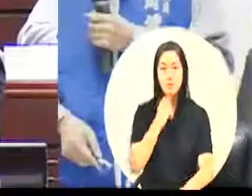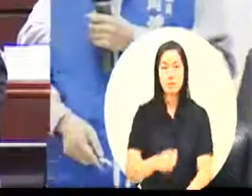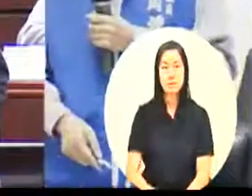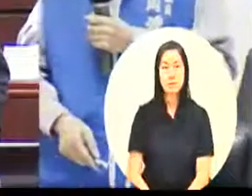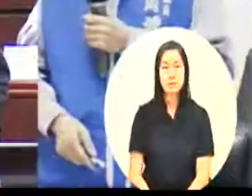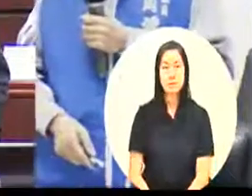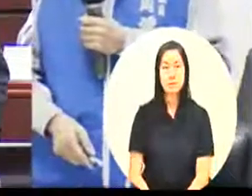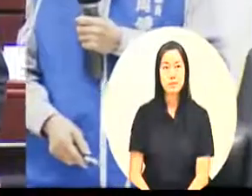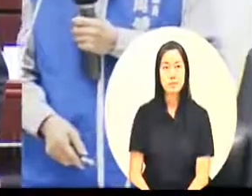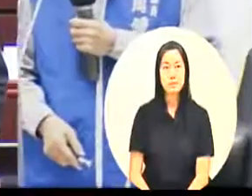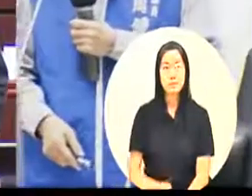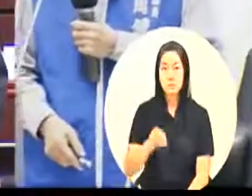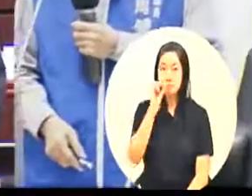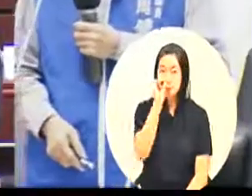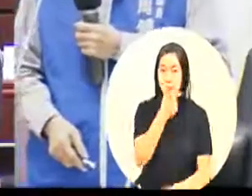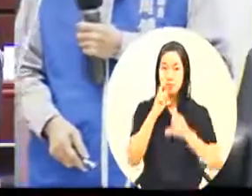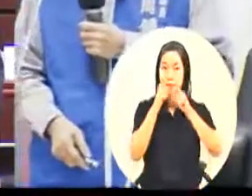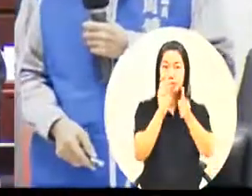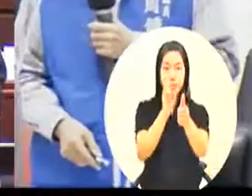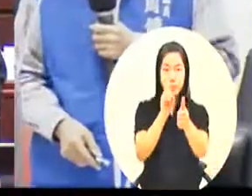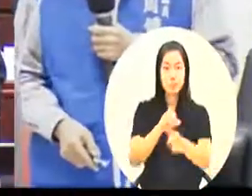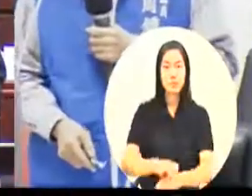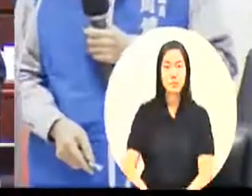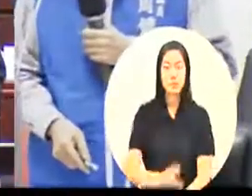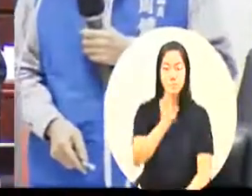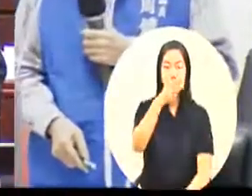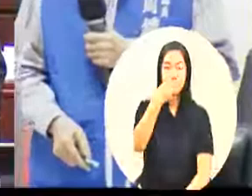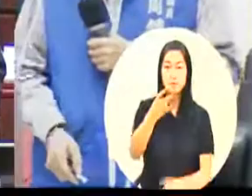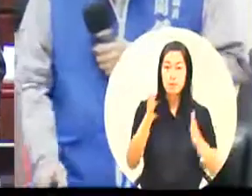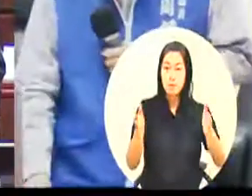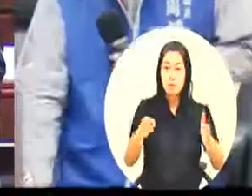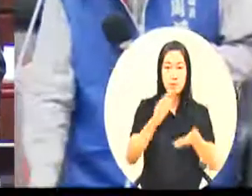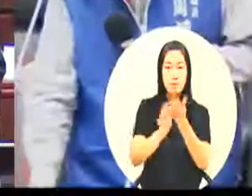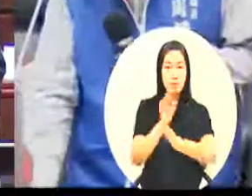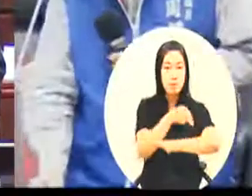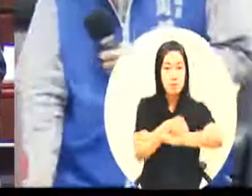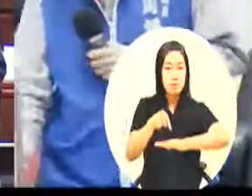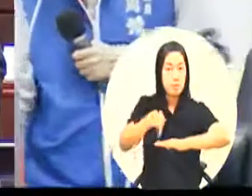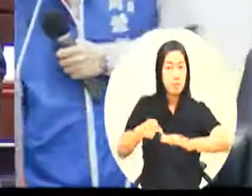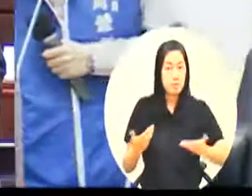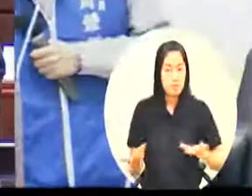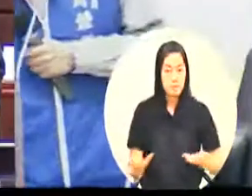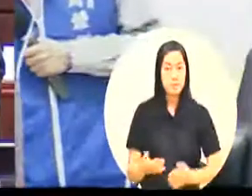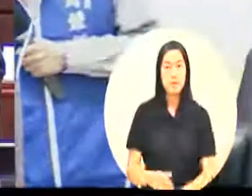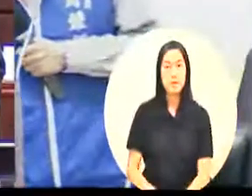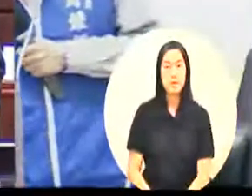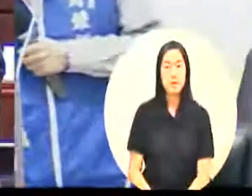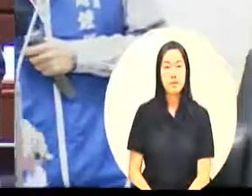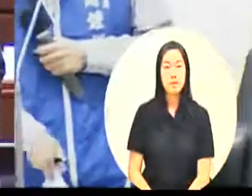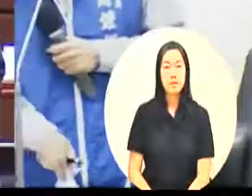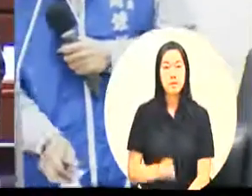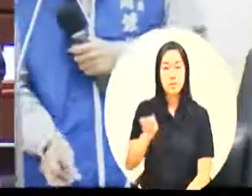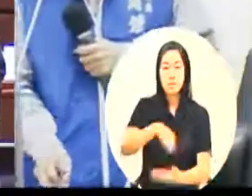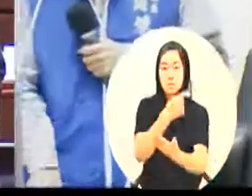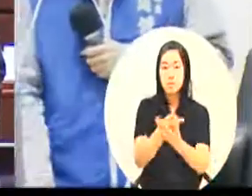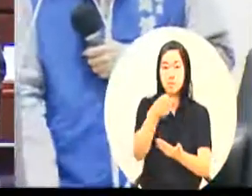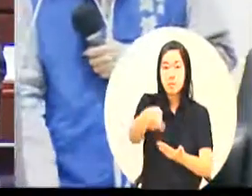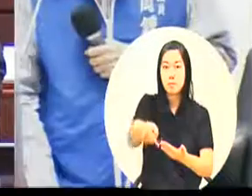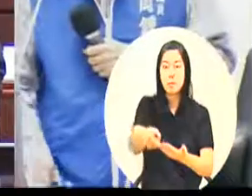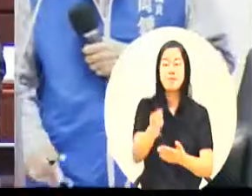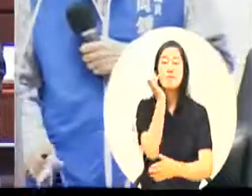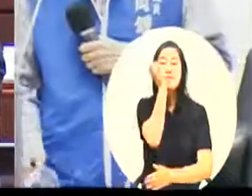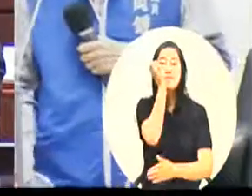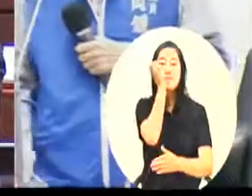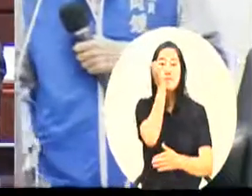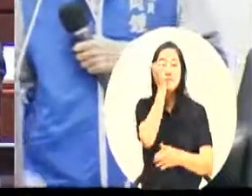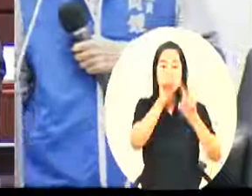另外我想我特别答复就是七十二期重划这个部分。因迄个规个瓷砖松动，